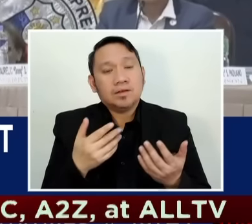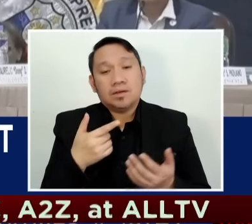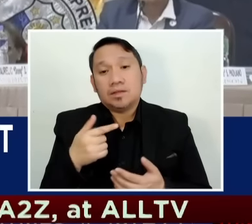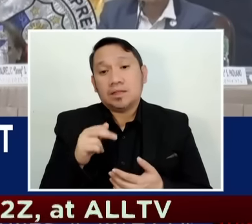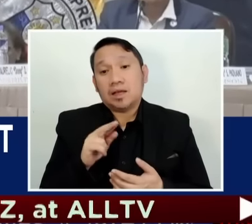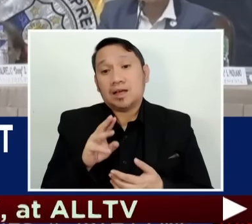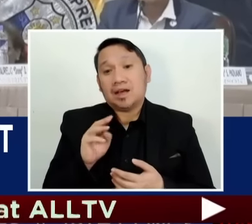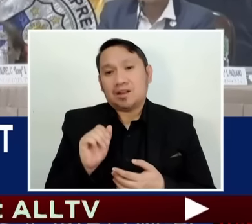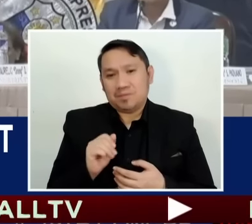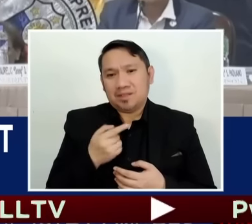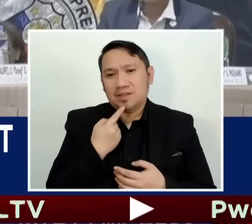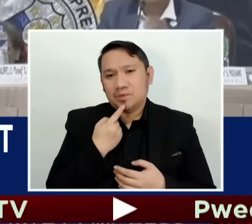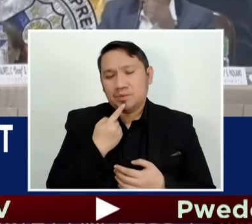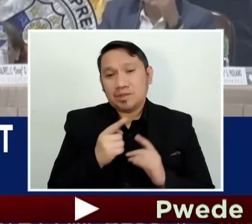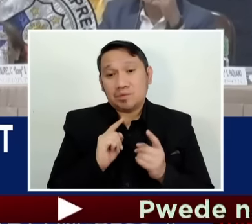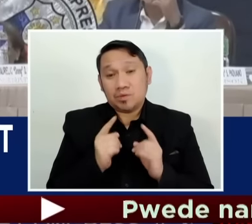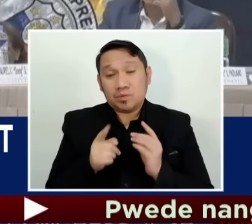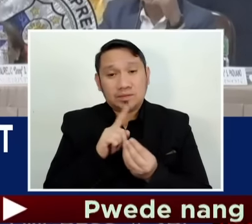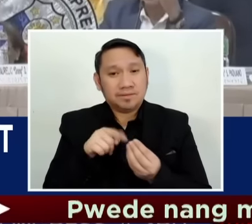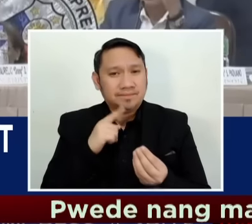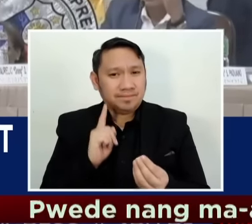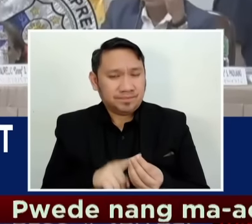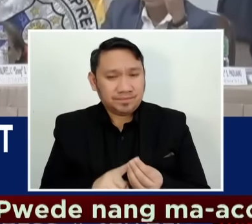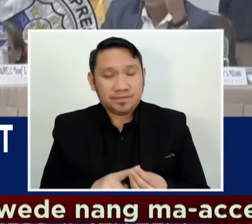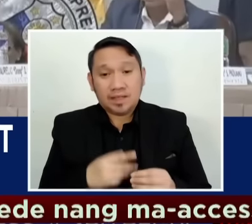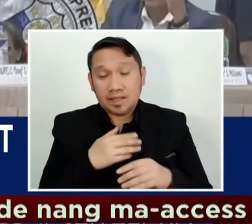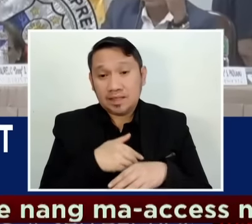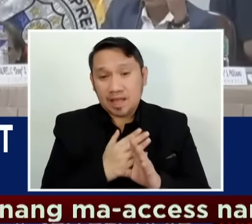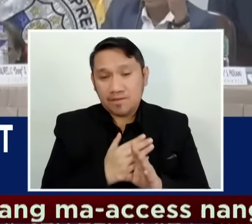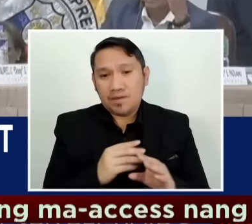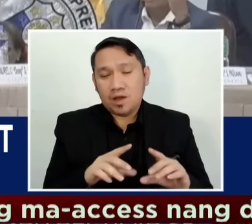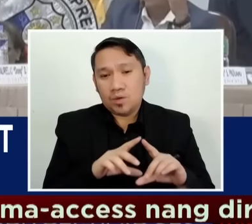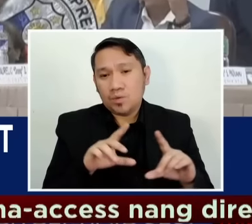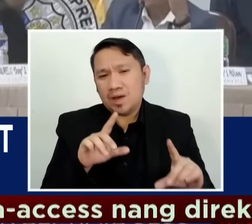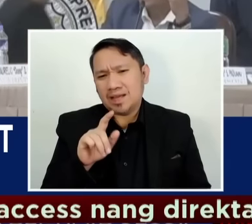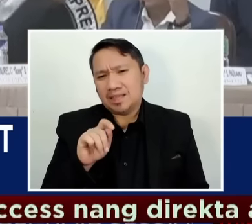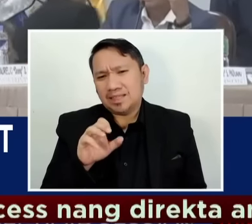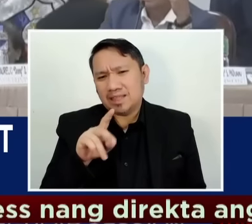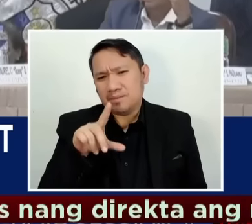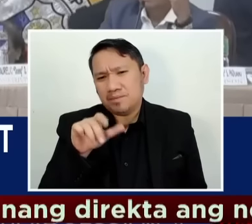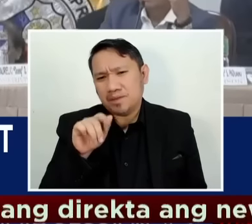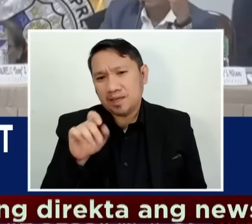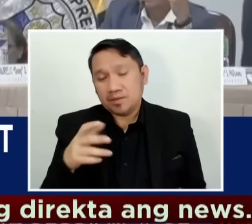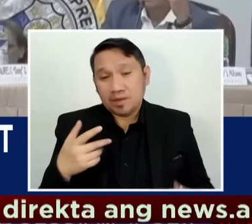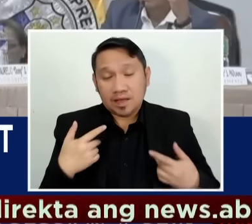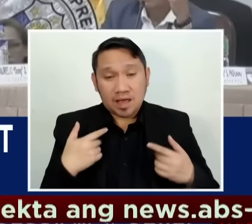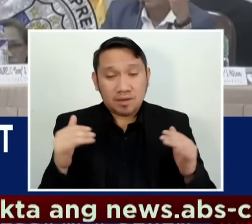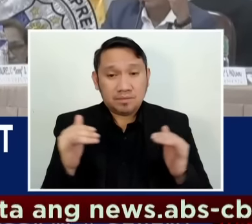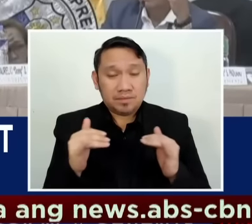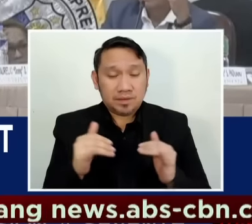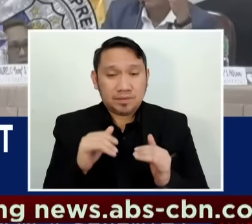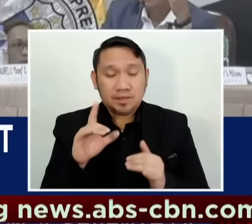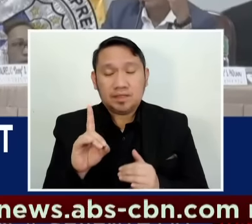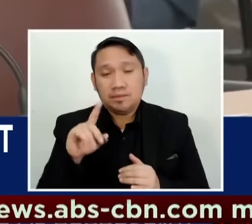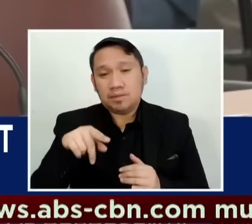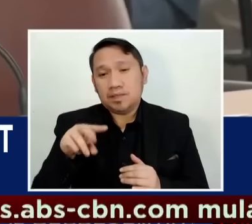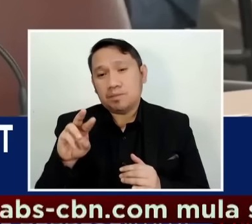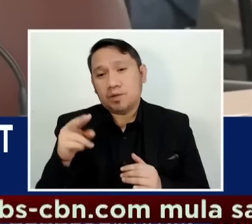na napag-usapan ang tungkol sa tinatawag na Davao template nang magkaroon ng pulong sa DPWH building sa Davao City